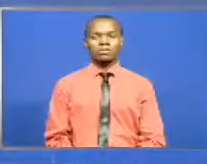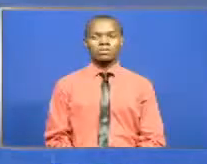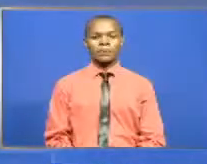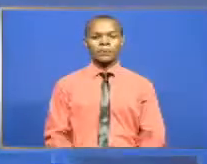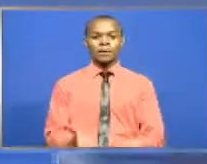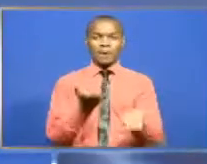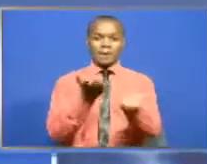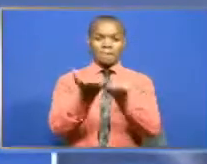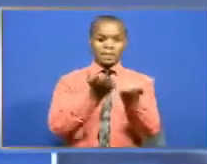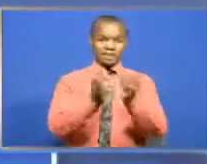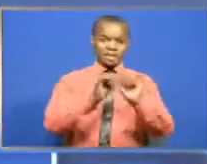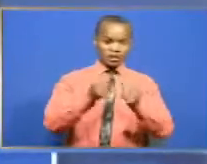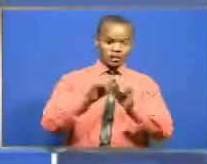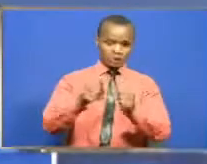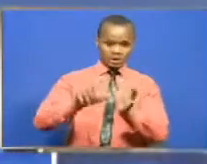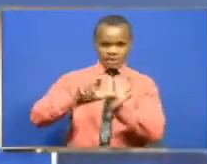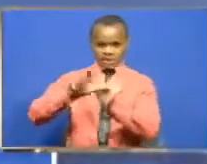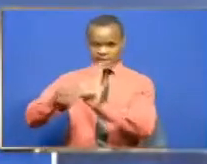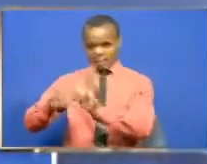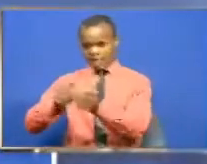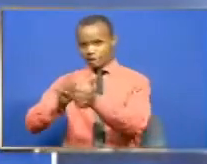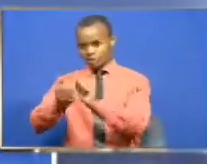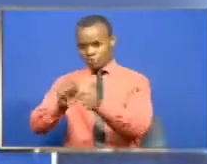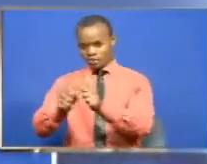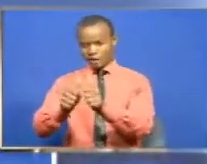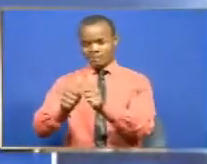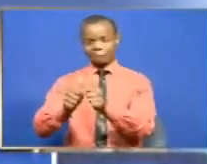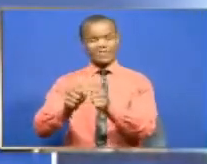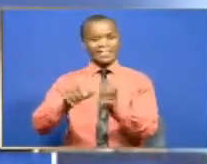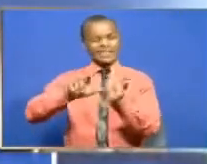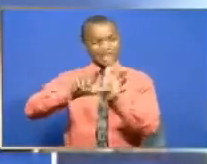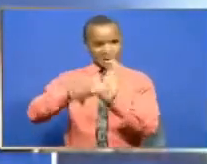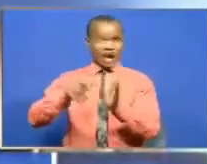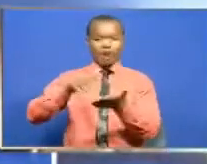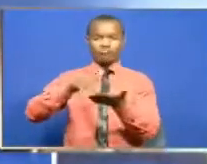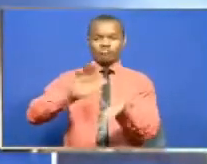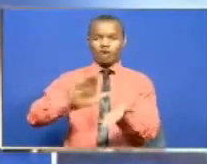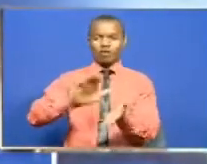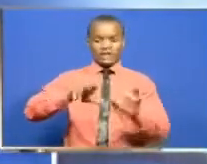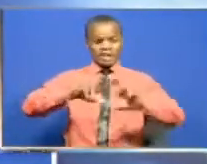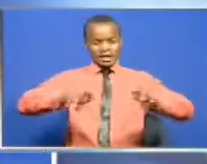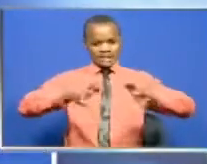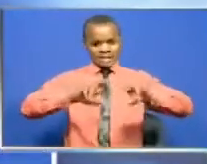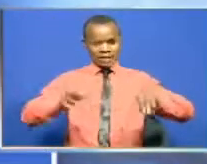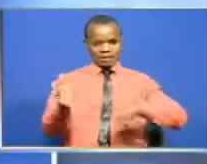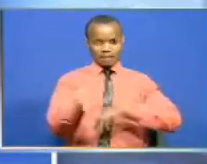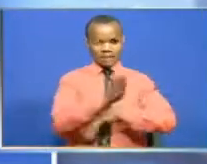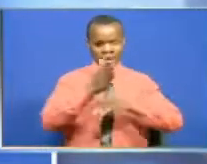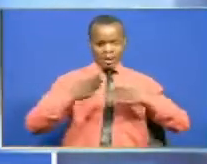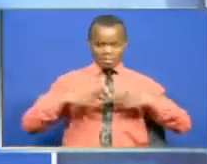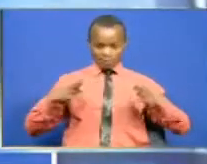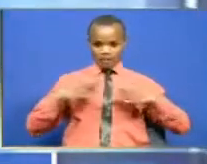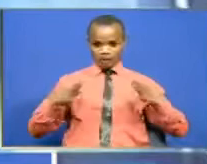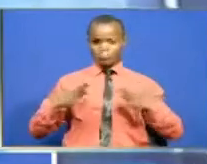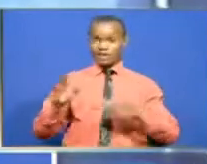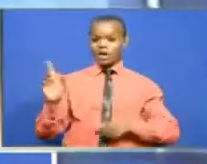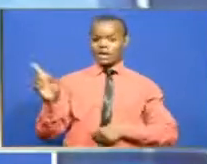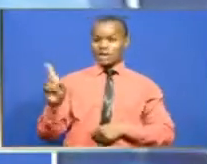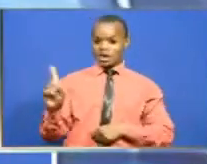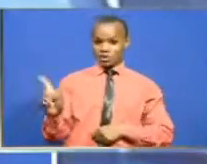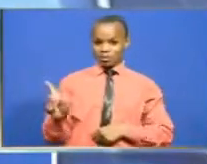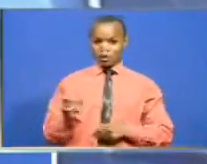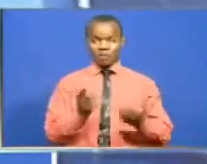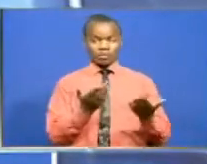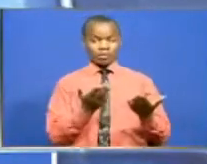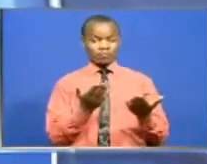Biashara sasa kisha spoti, alafu tumalizie na utafiti. Mtazamaji, wakazi wa eneo la jiji la Nairobi wanatarajiwa